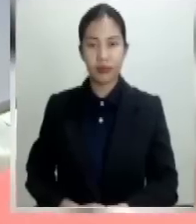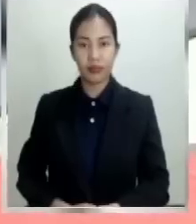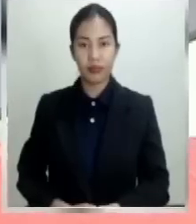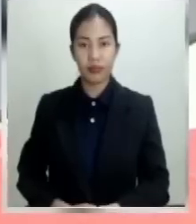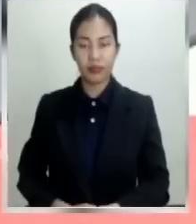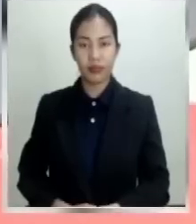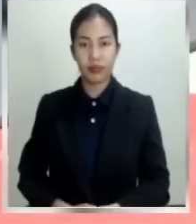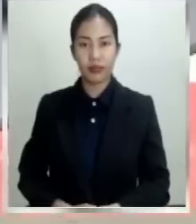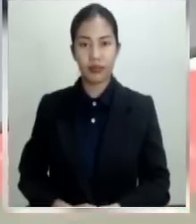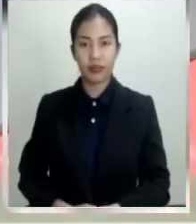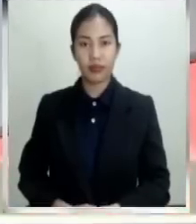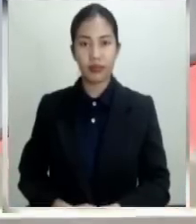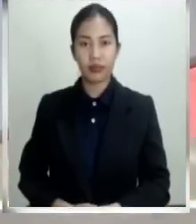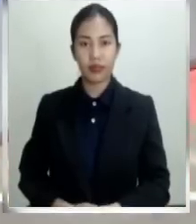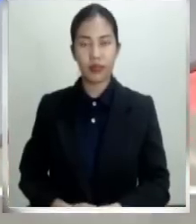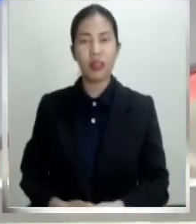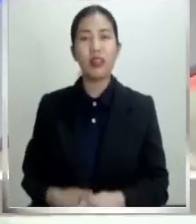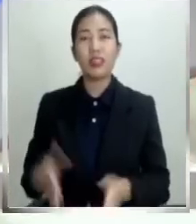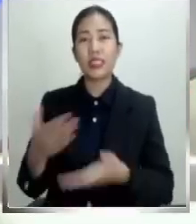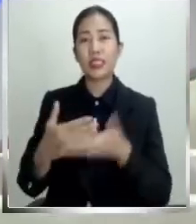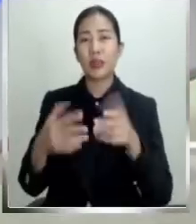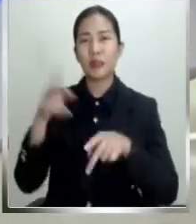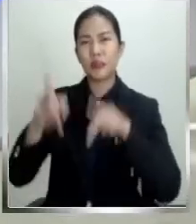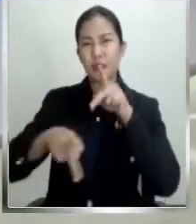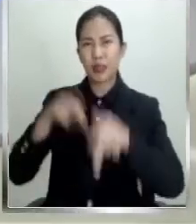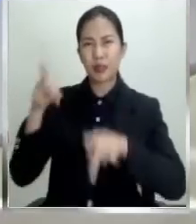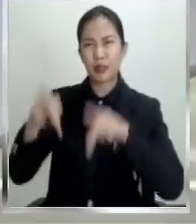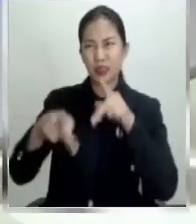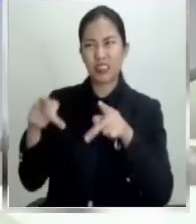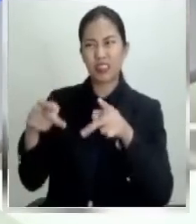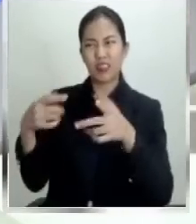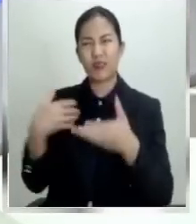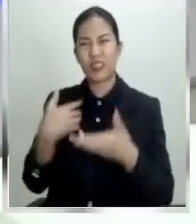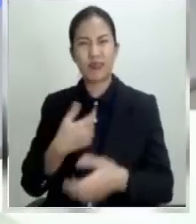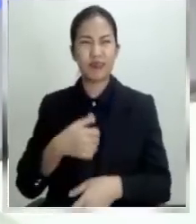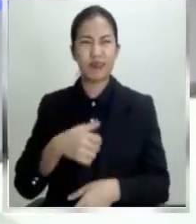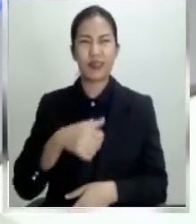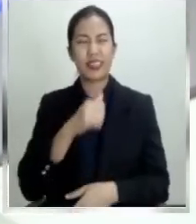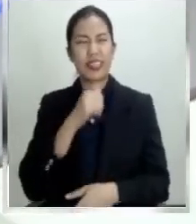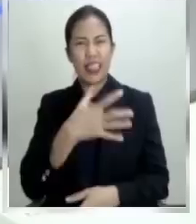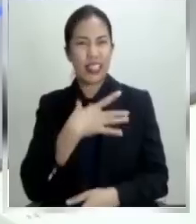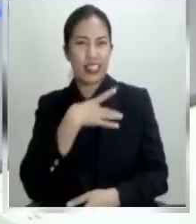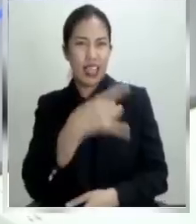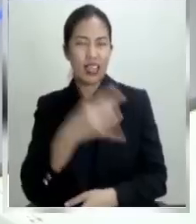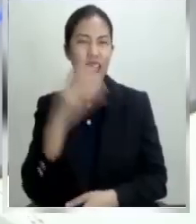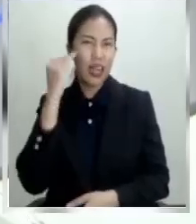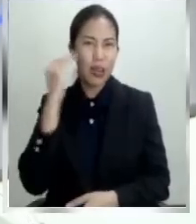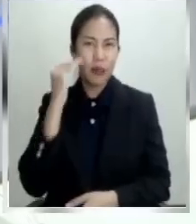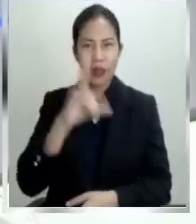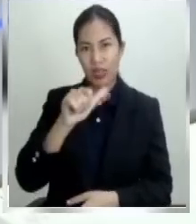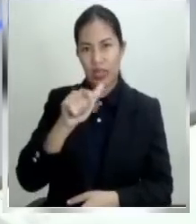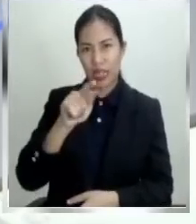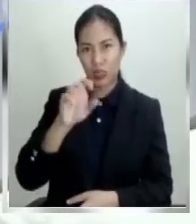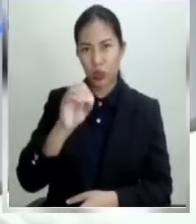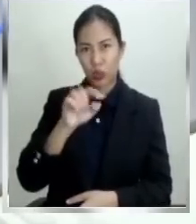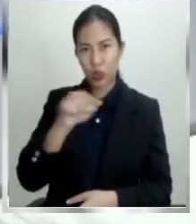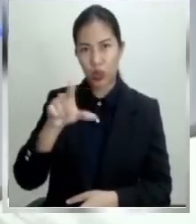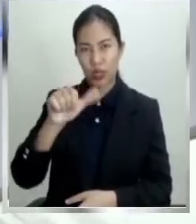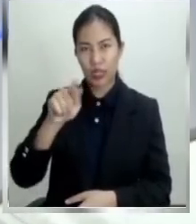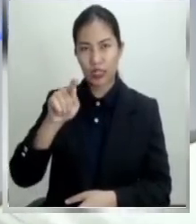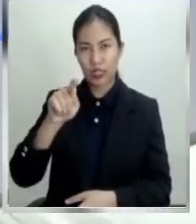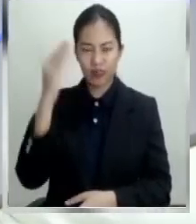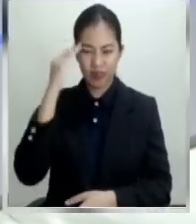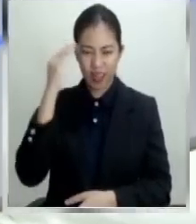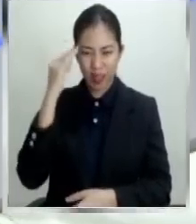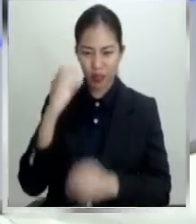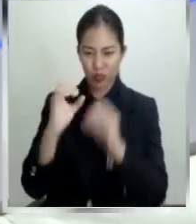Rindi na raw ang ilan sa nausong laro na lato-lato. Bukod sa ingay, pwede ring makasakit. Kaya ang ilang paaralan at guro, may